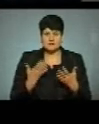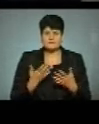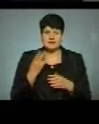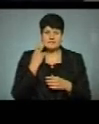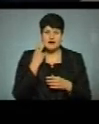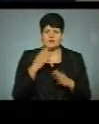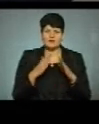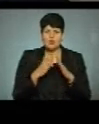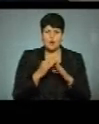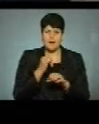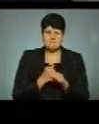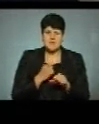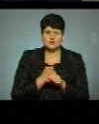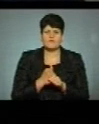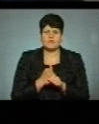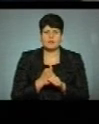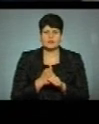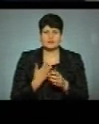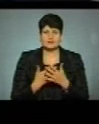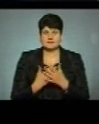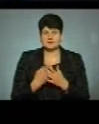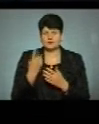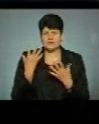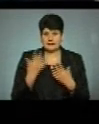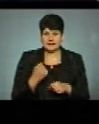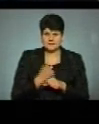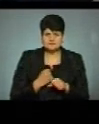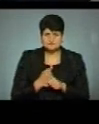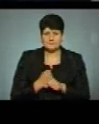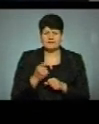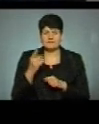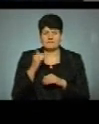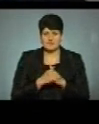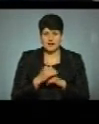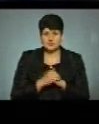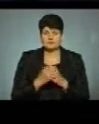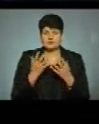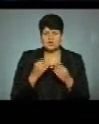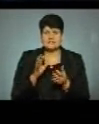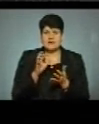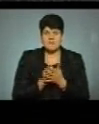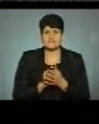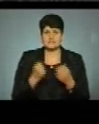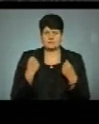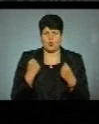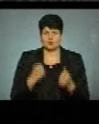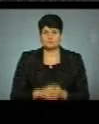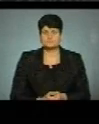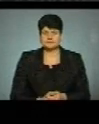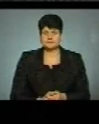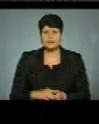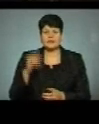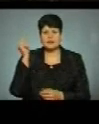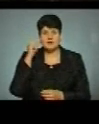як вдома працювали, ніби ж за день напрацьовуєшся, він ще вечором завжди займався спортом.